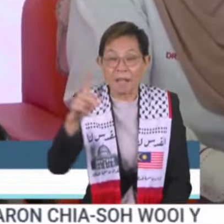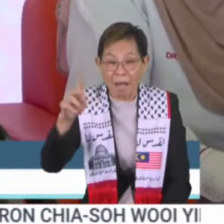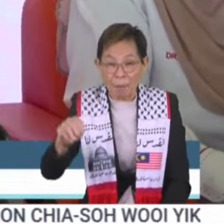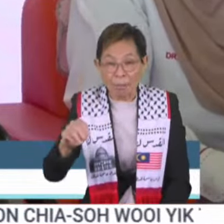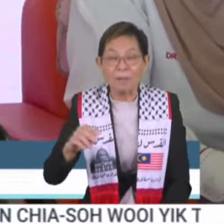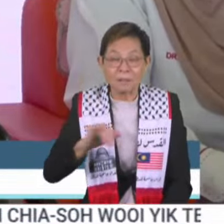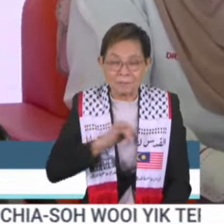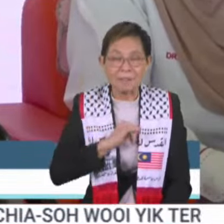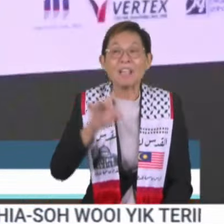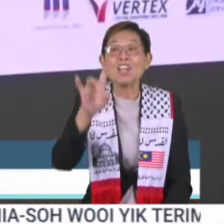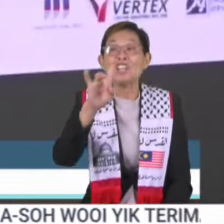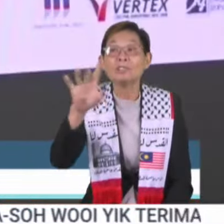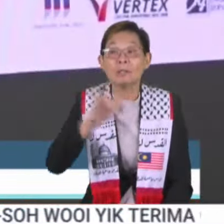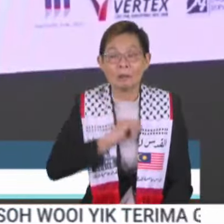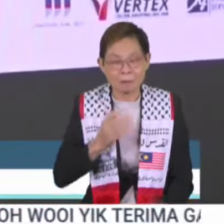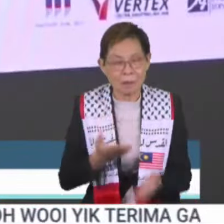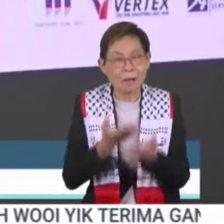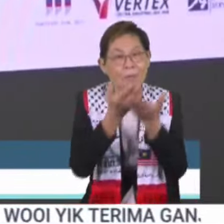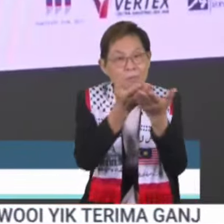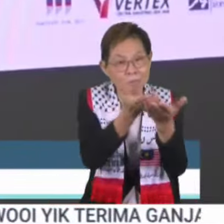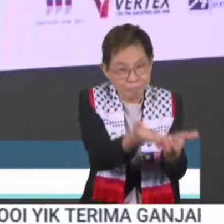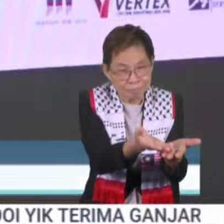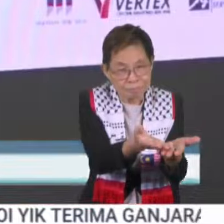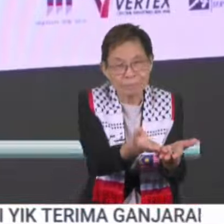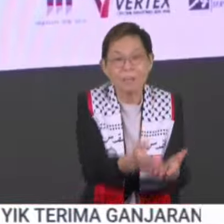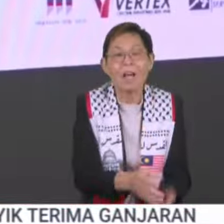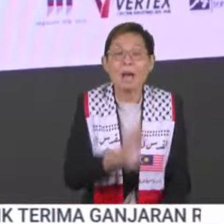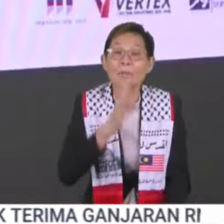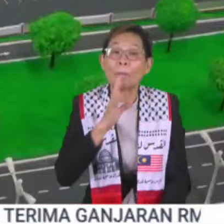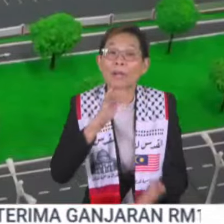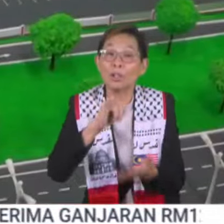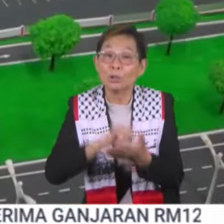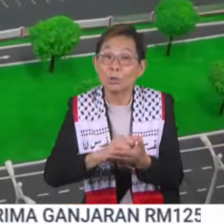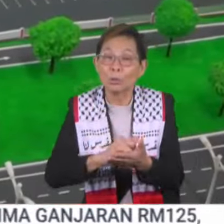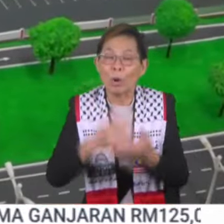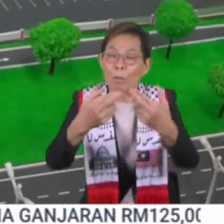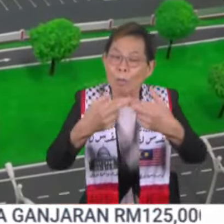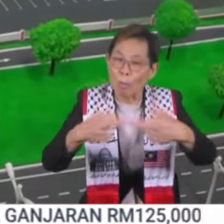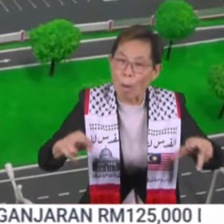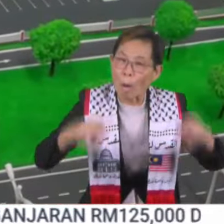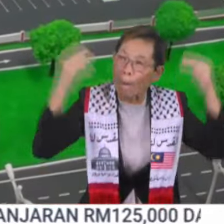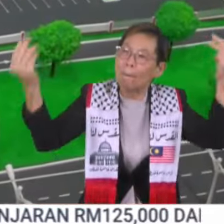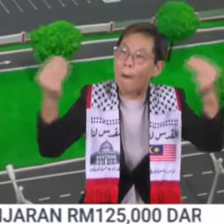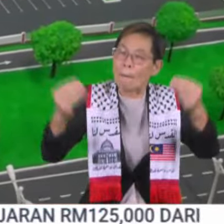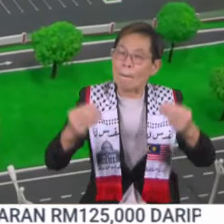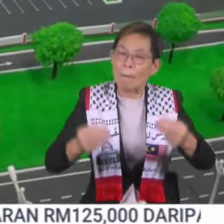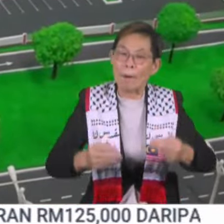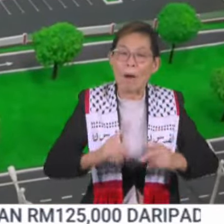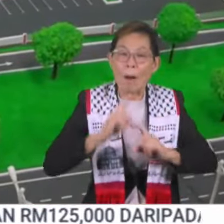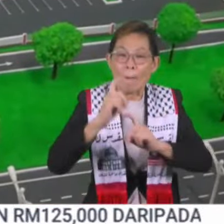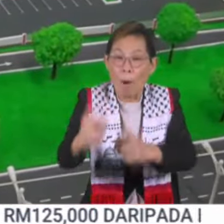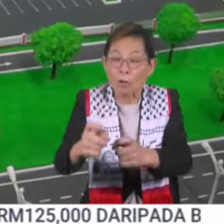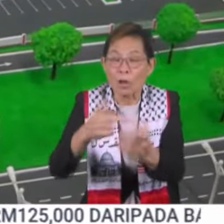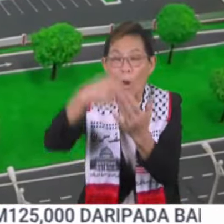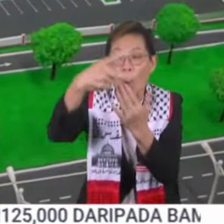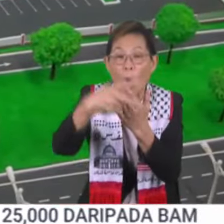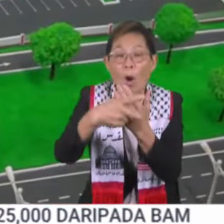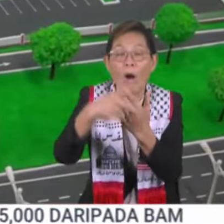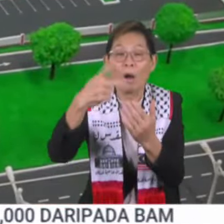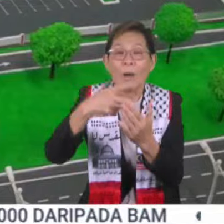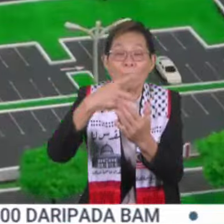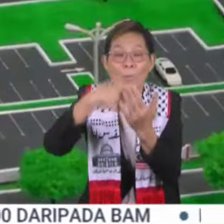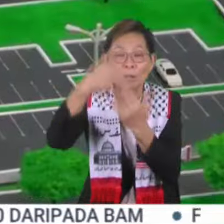akan majukan. InsyaAllah. Beliau berkata demikian selepas menyempurnakan majlis penyerahan projek Hospital Dungun,